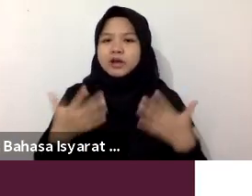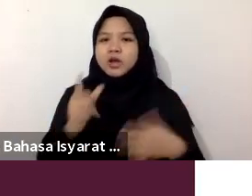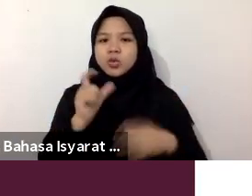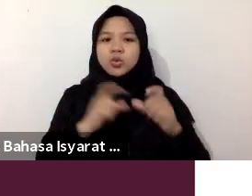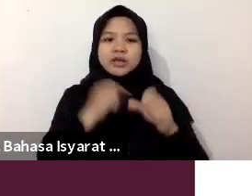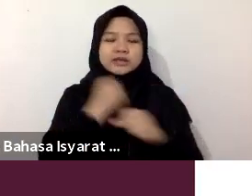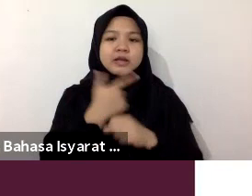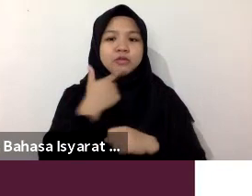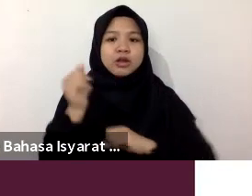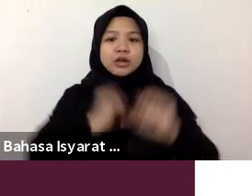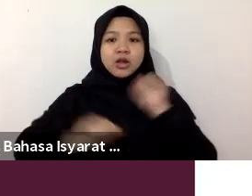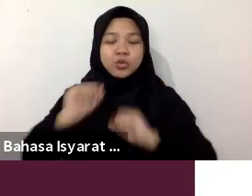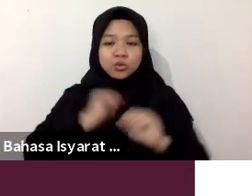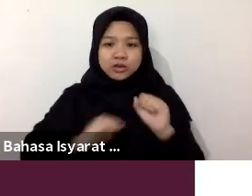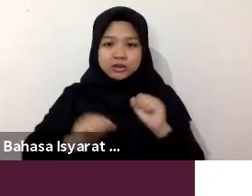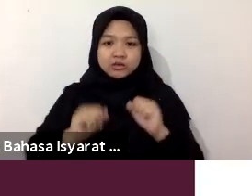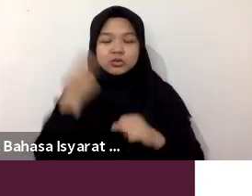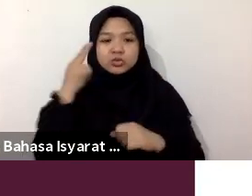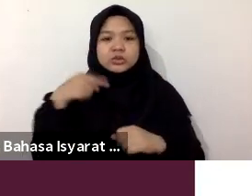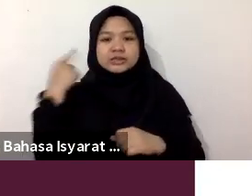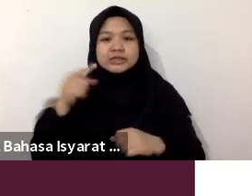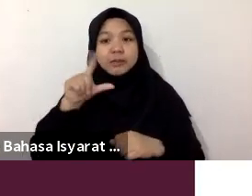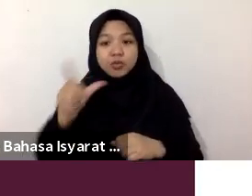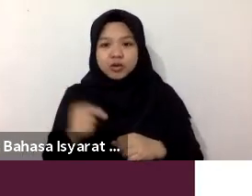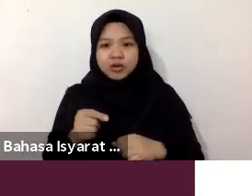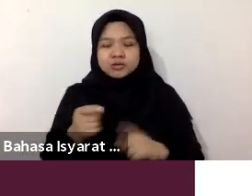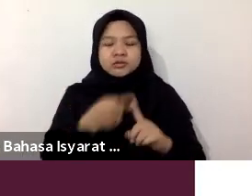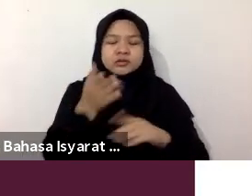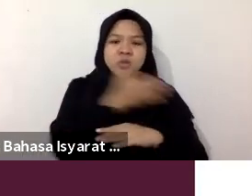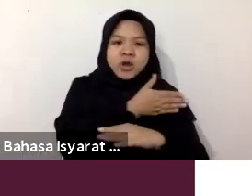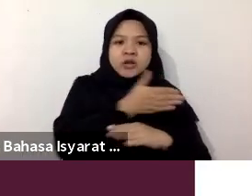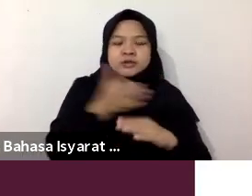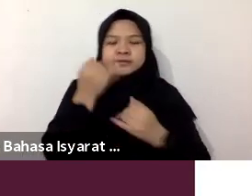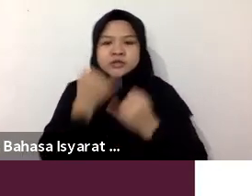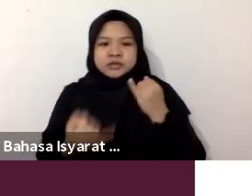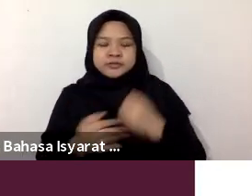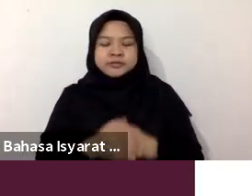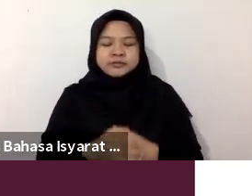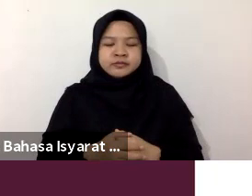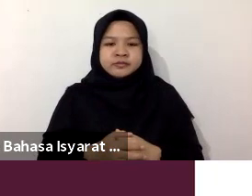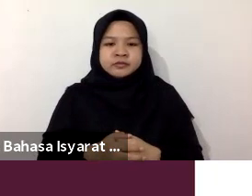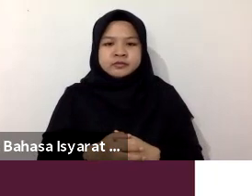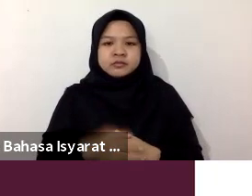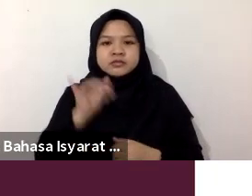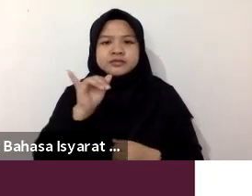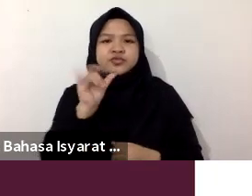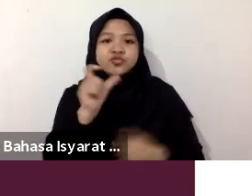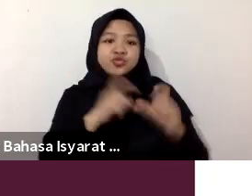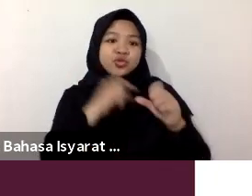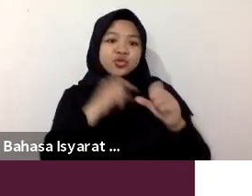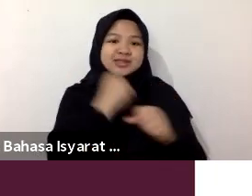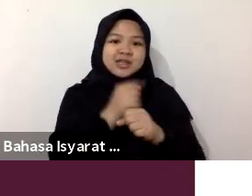boleh dilakukan gitu ya pada setiap bulan dari awal hingga akhir gitu ya. USG itu